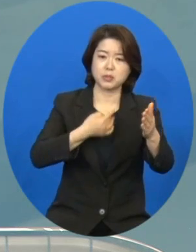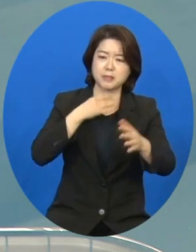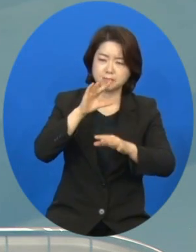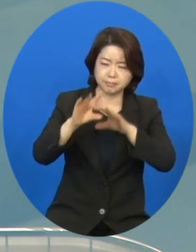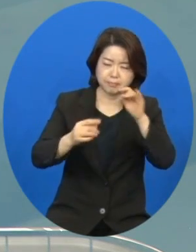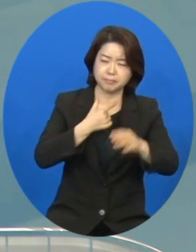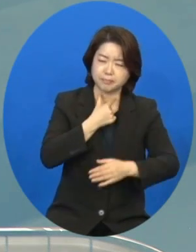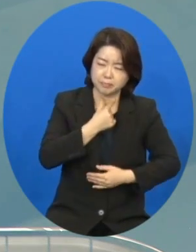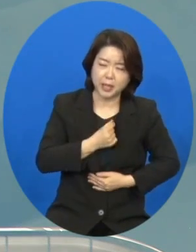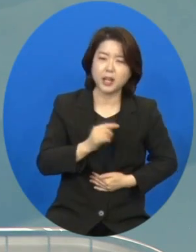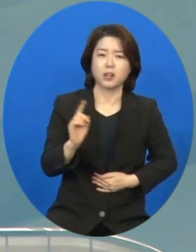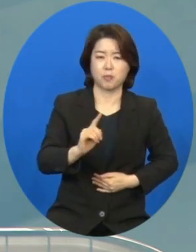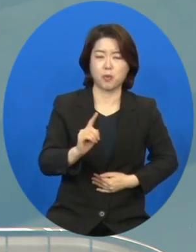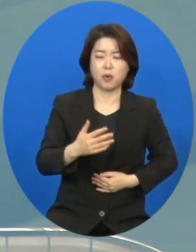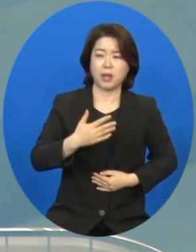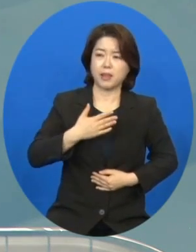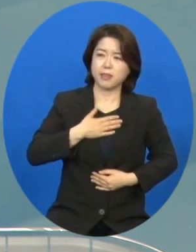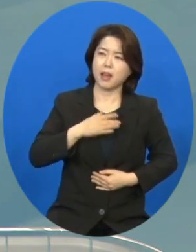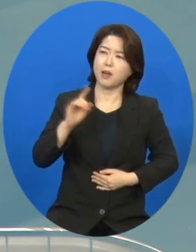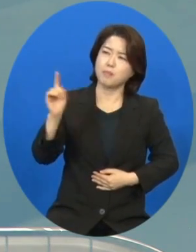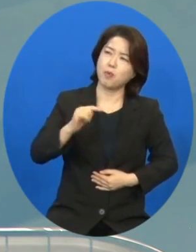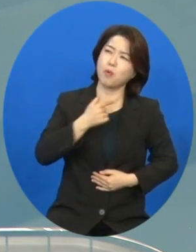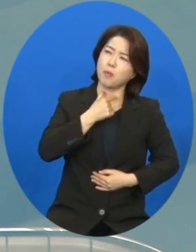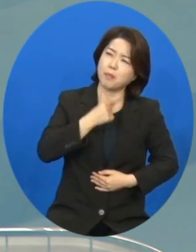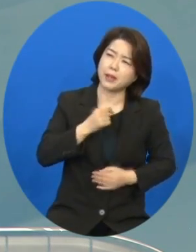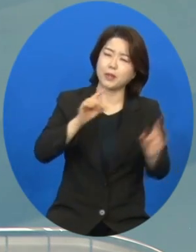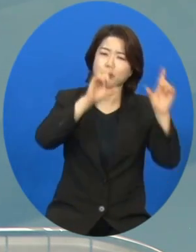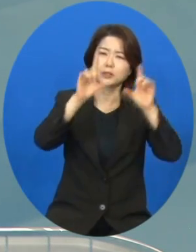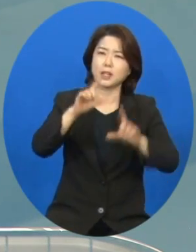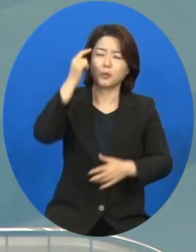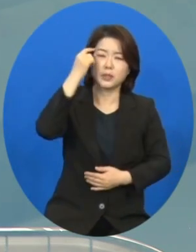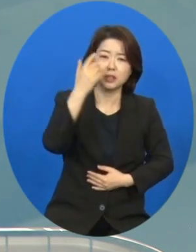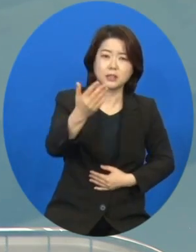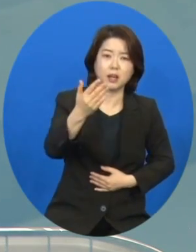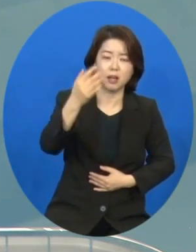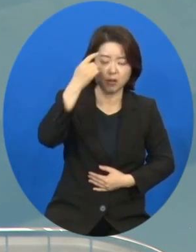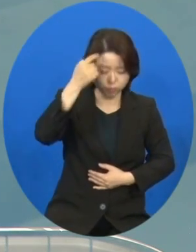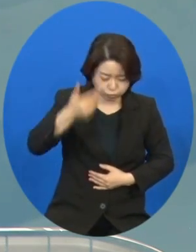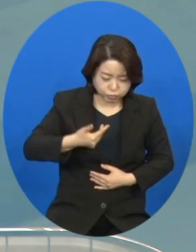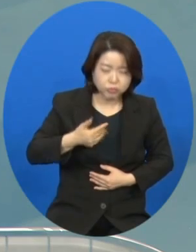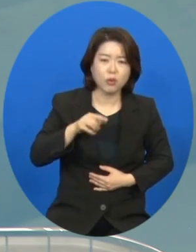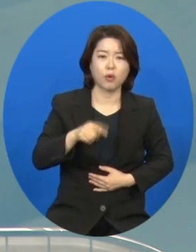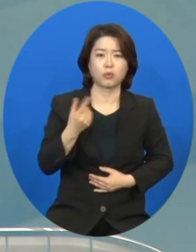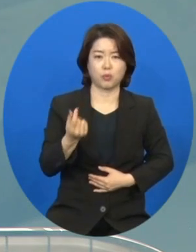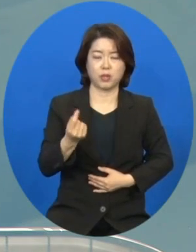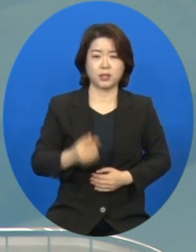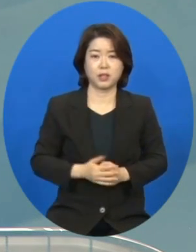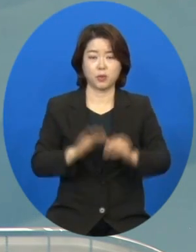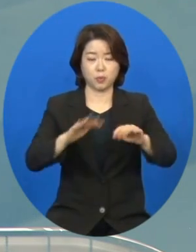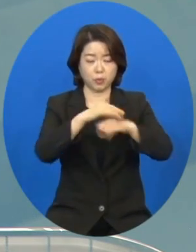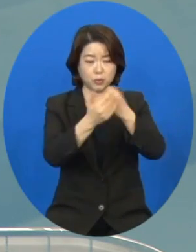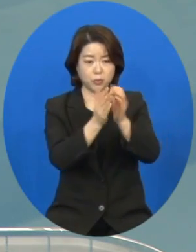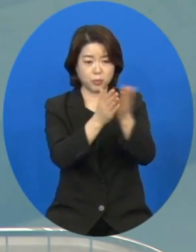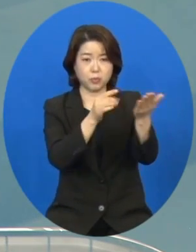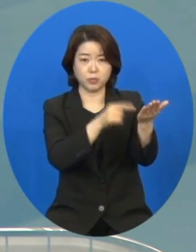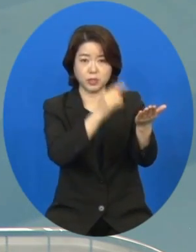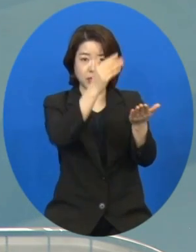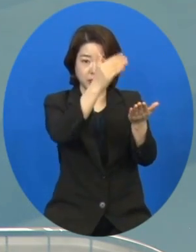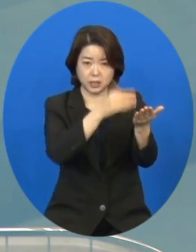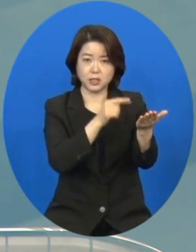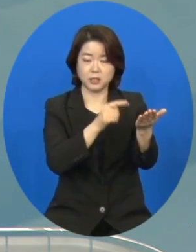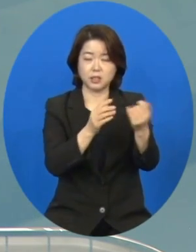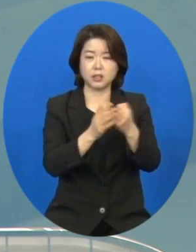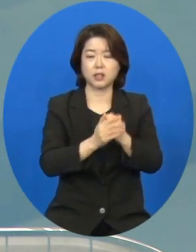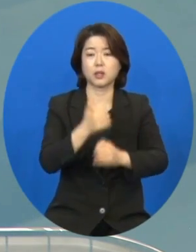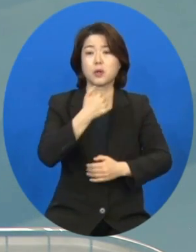무엇인가? 나는 무엇을 갈망하고 사는가? 그걸 묻고 있어요. 오늘 본문 이야기는 본디오